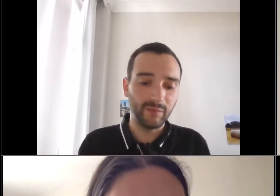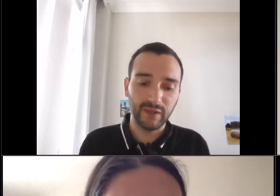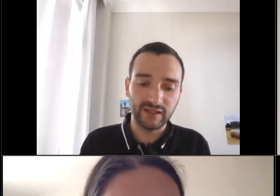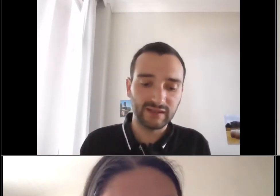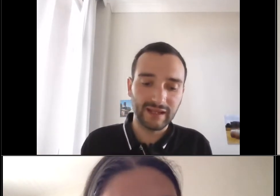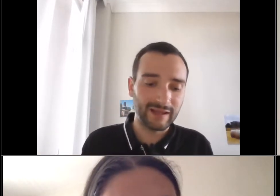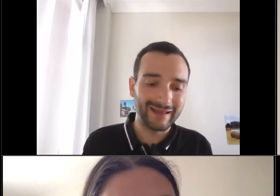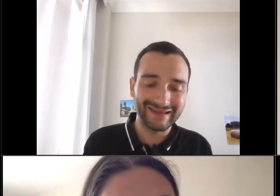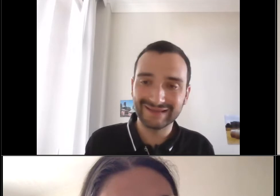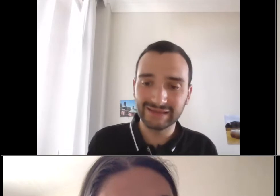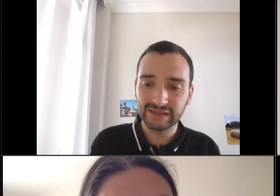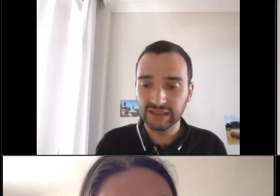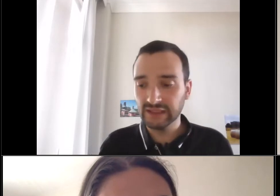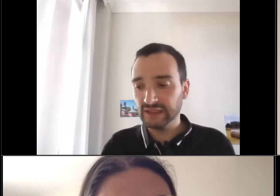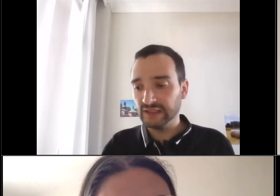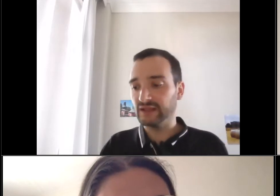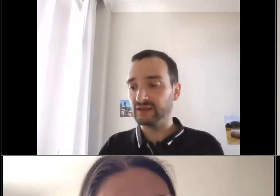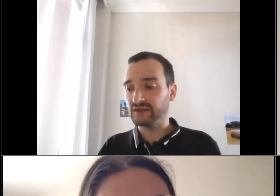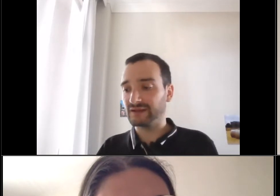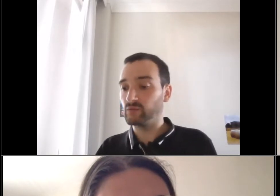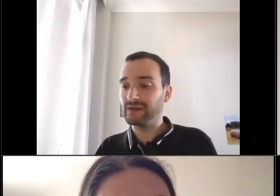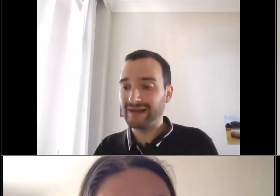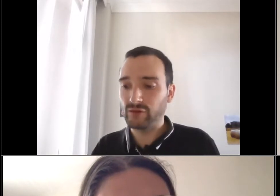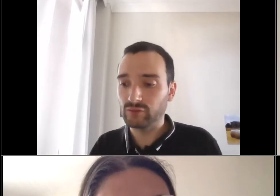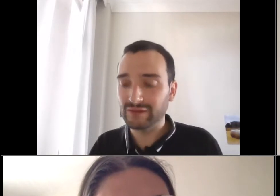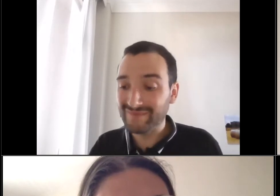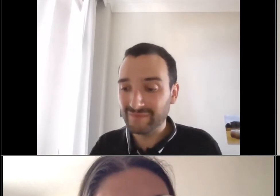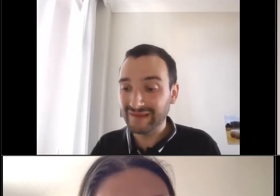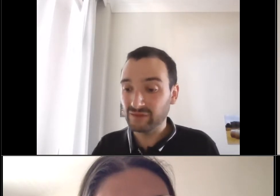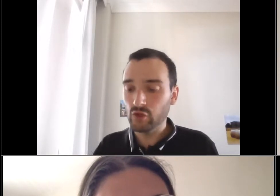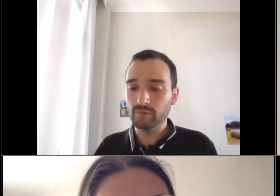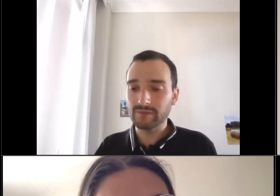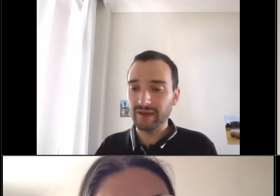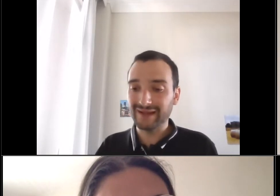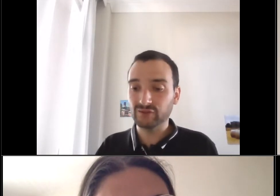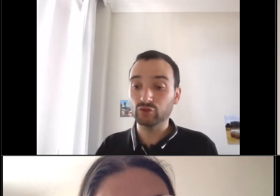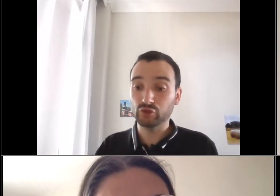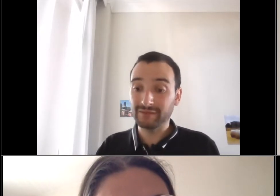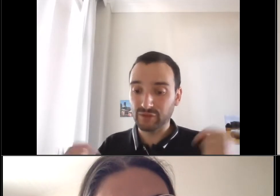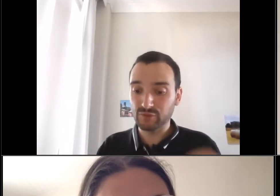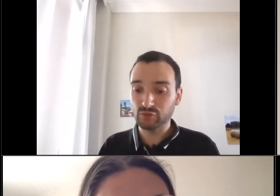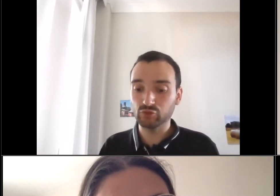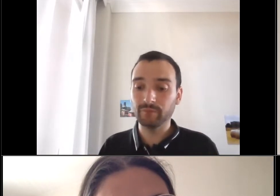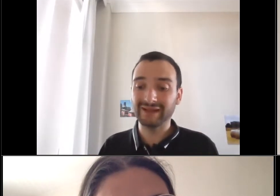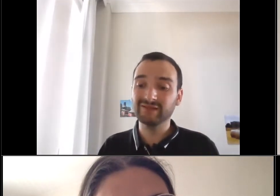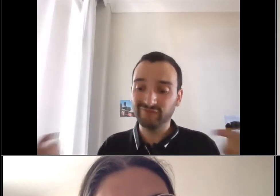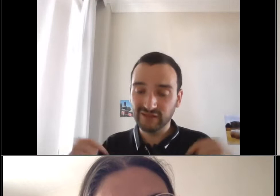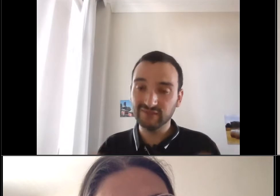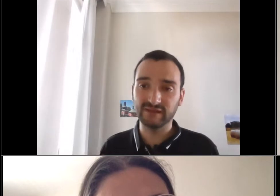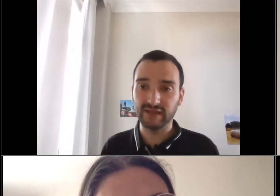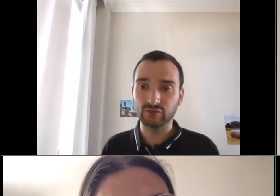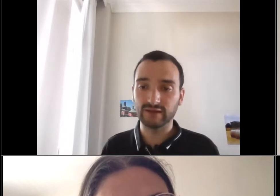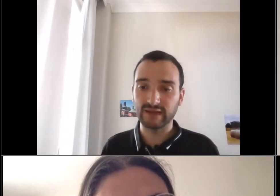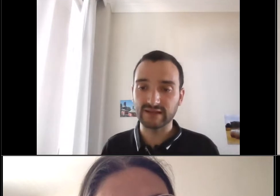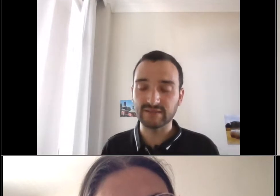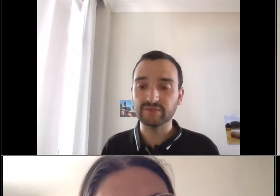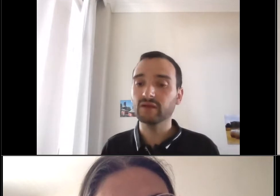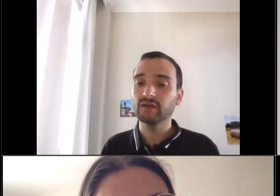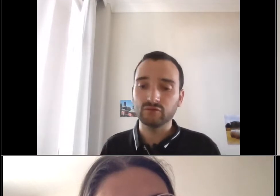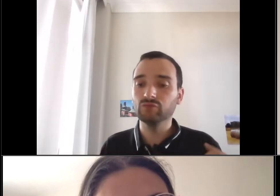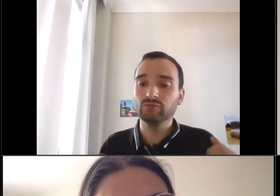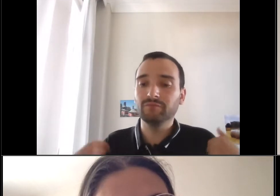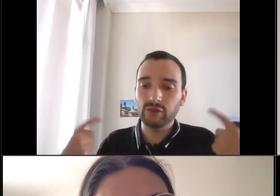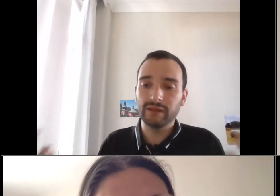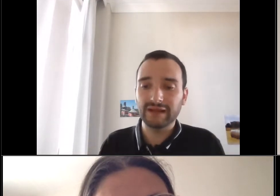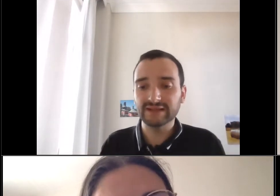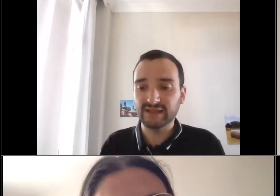stufa aperta all'antica che quella hanno un enorme impatto soprattutto per chi vive dentro la casa